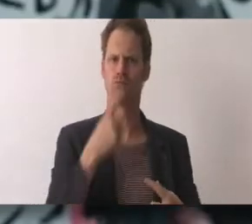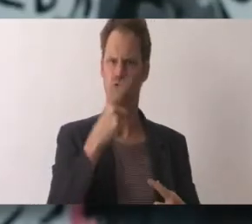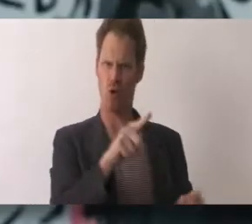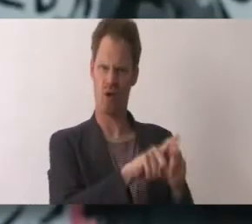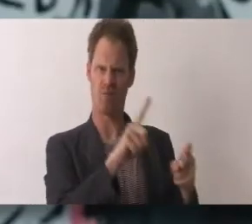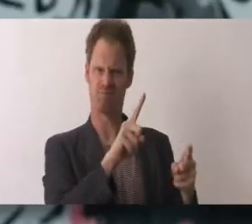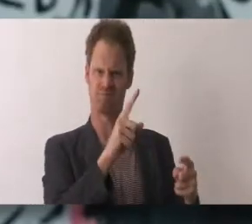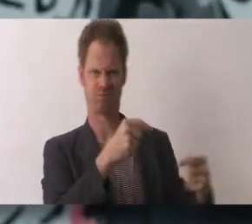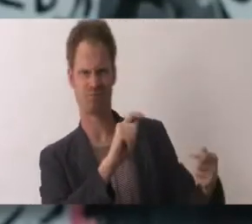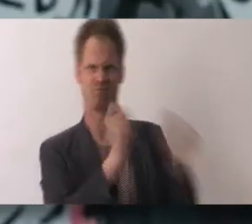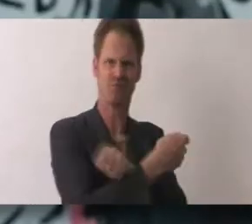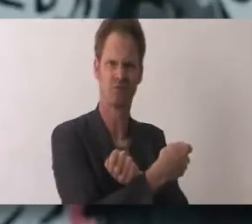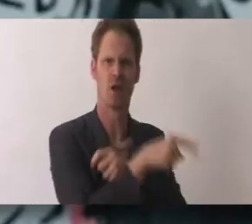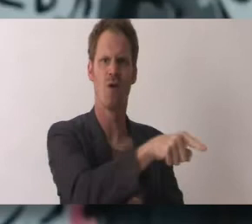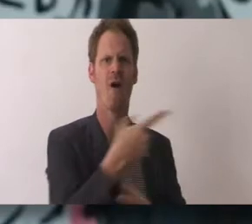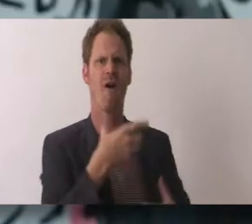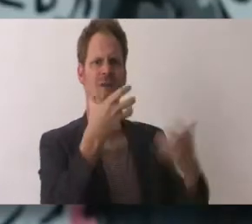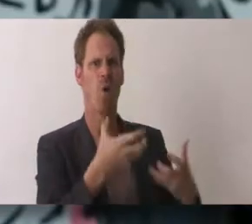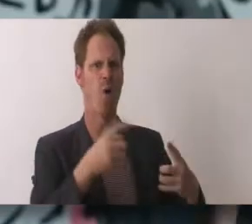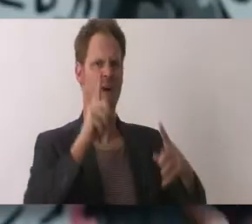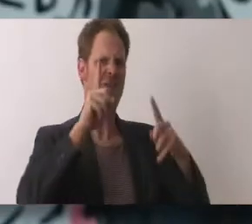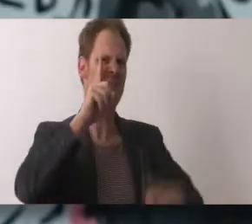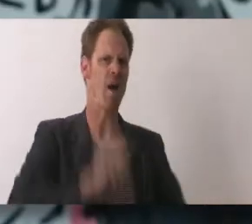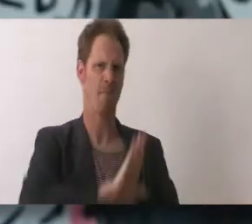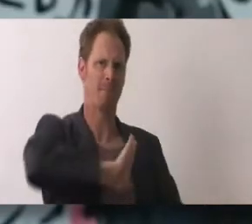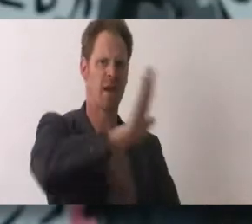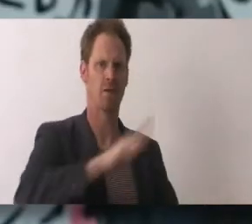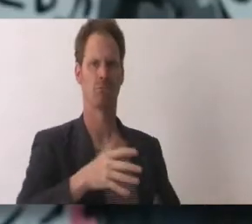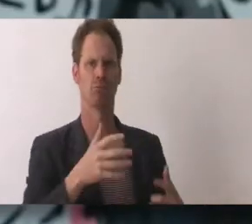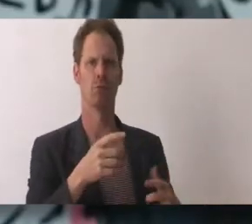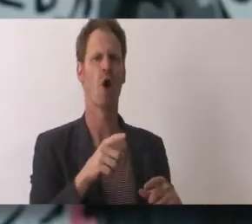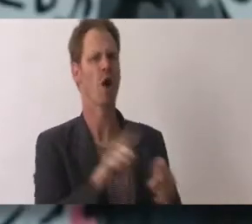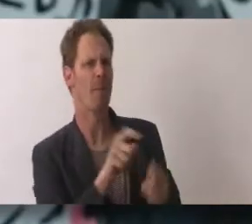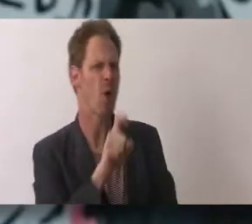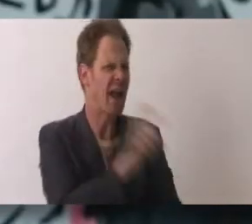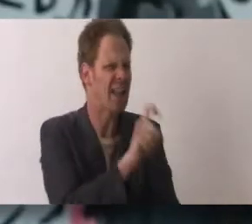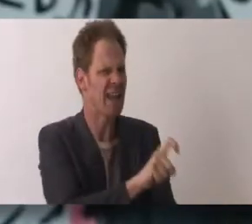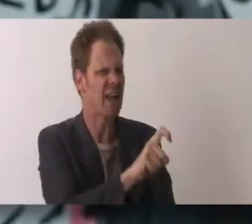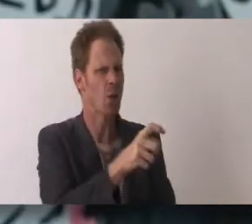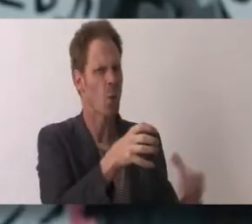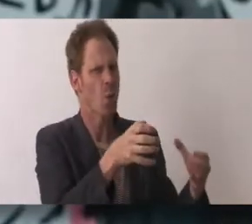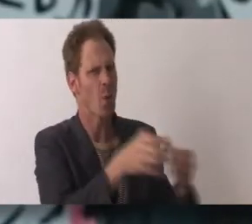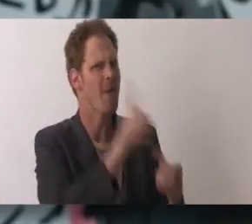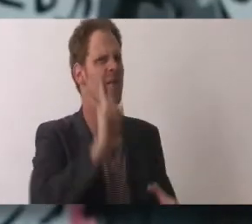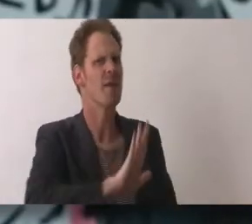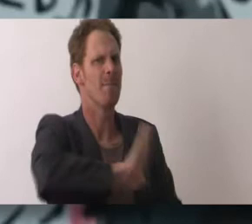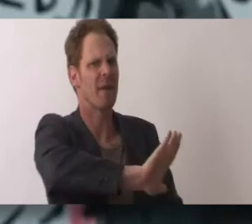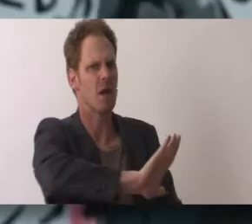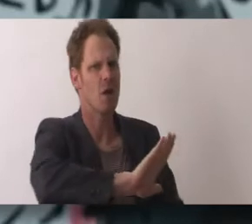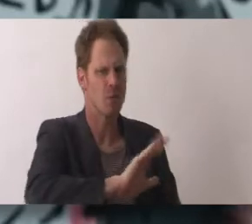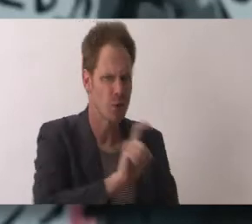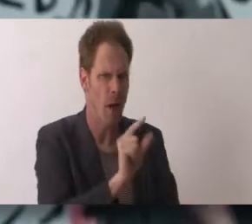parti complètement inverse. Alors je ne pas, que c'est voulu ? Et est-ce que ce n pas une critique quelque part un peu de ces mouvements ? Est-ce que le